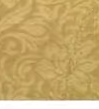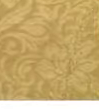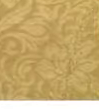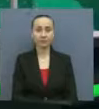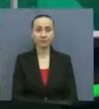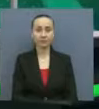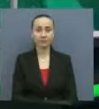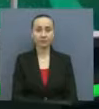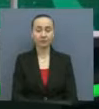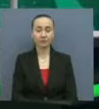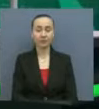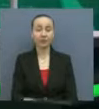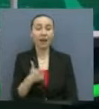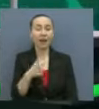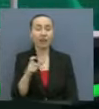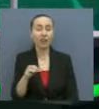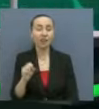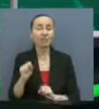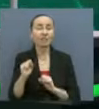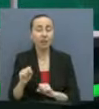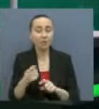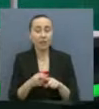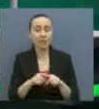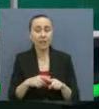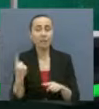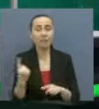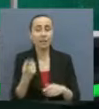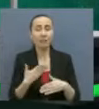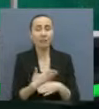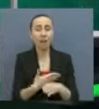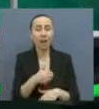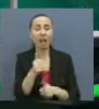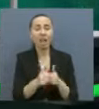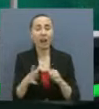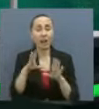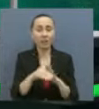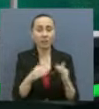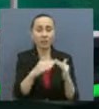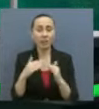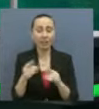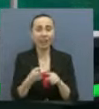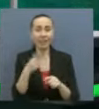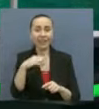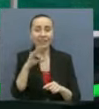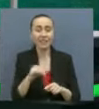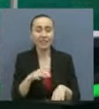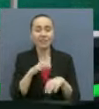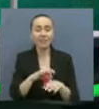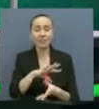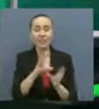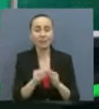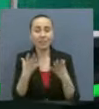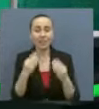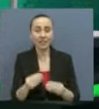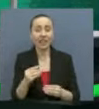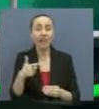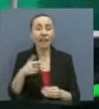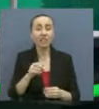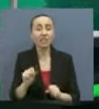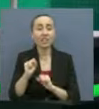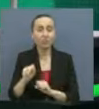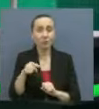Парат. Гражданская оборона и первая помощь в каждом доме. Под таким девизом пройдет Всемирный день гражданской обороны в